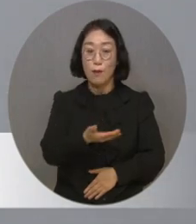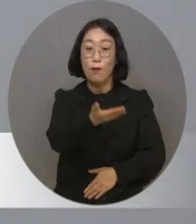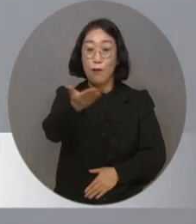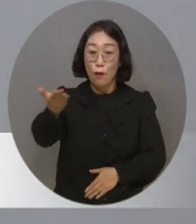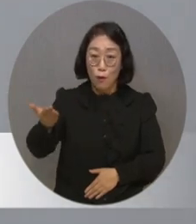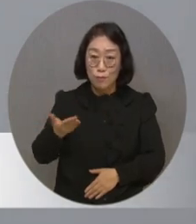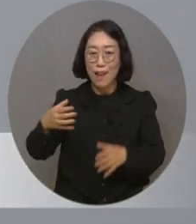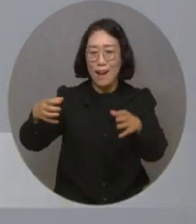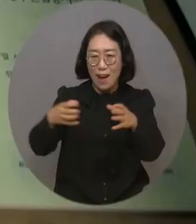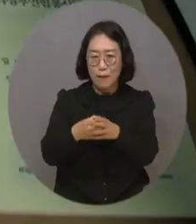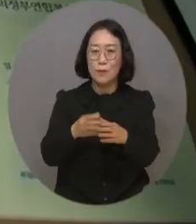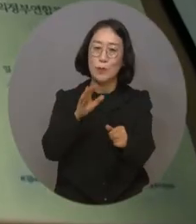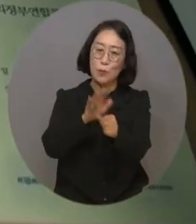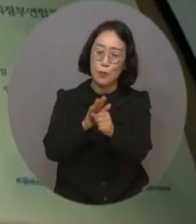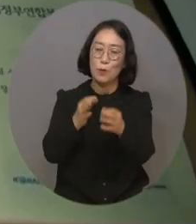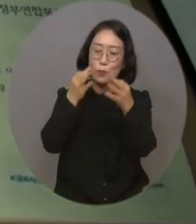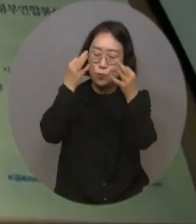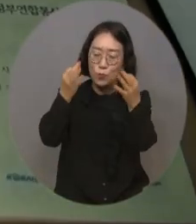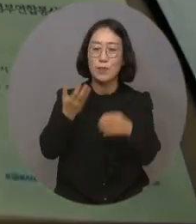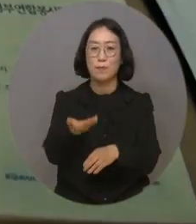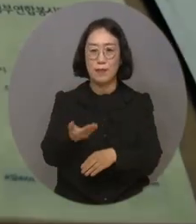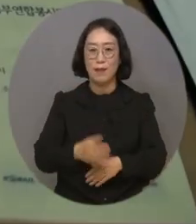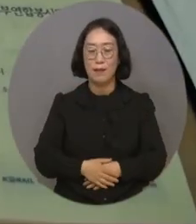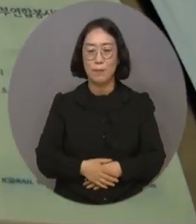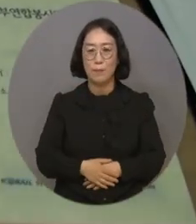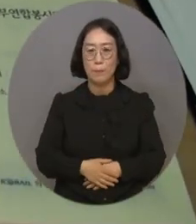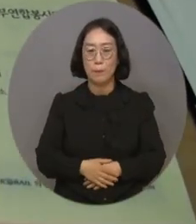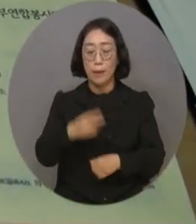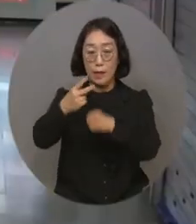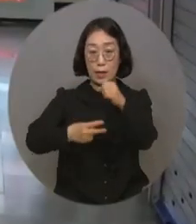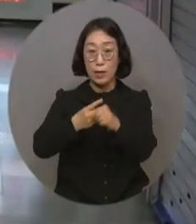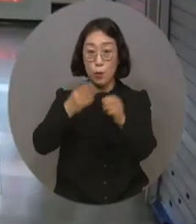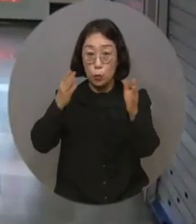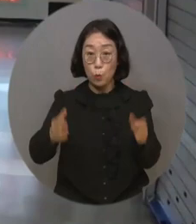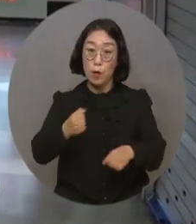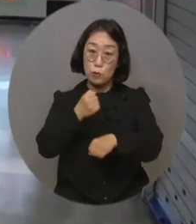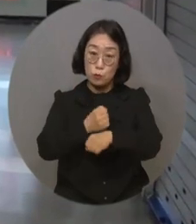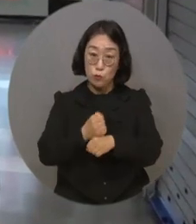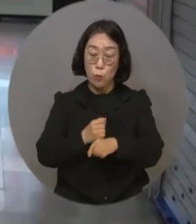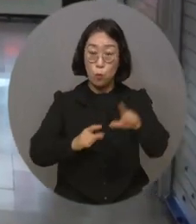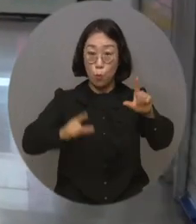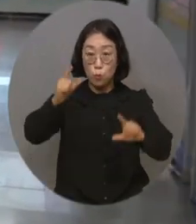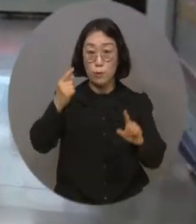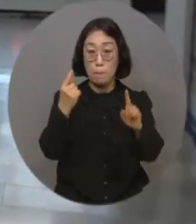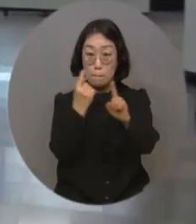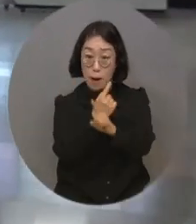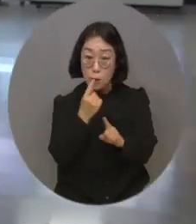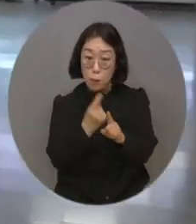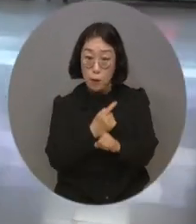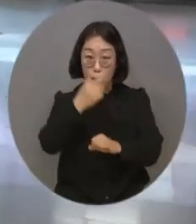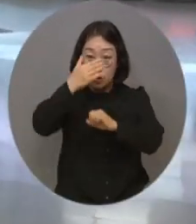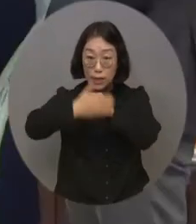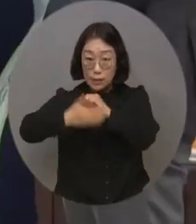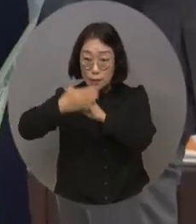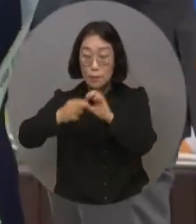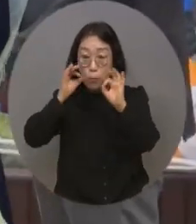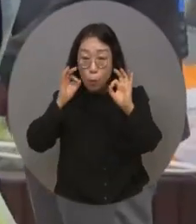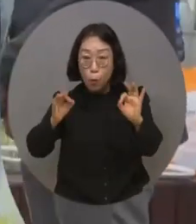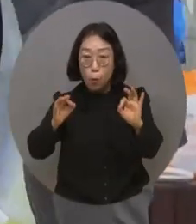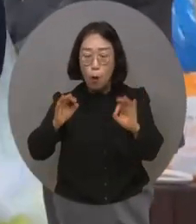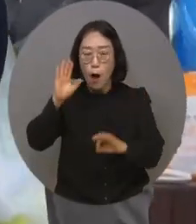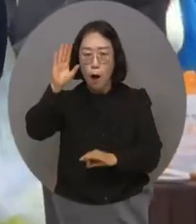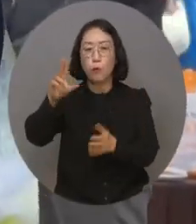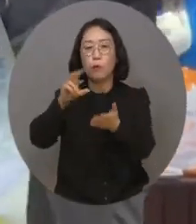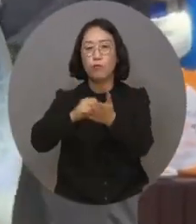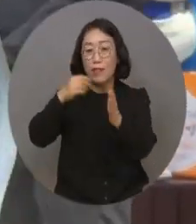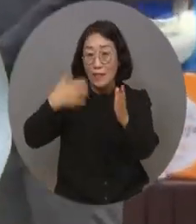봉사단과 최선을 다하겠습니다. 출범식 후 지난 2년의 수고와 함께 변화된 모습과 앞으로 해결해야 할 문제를 시